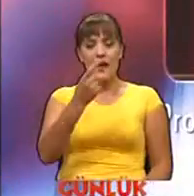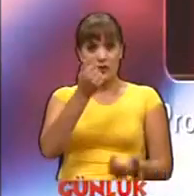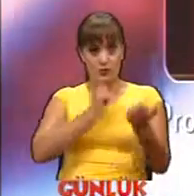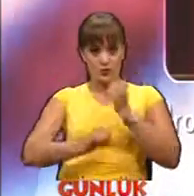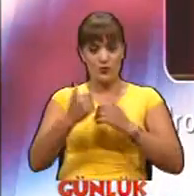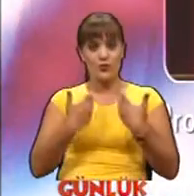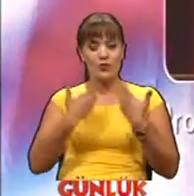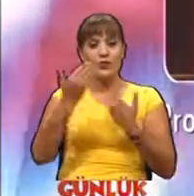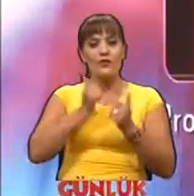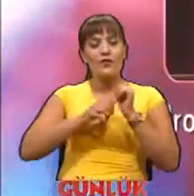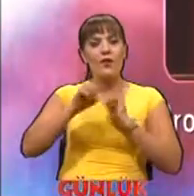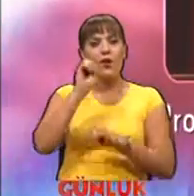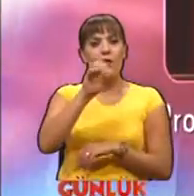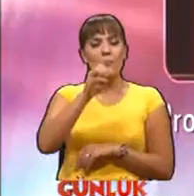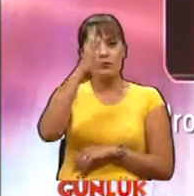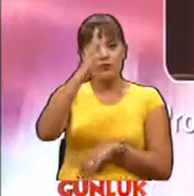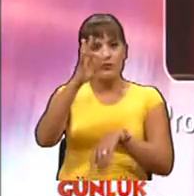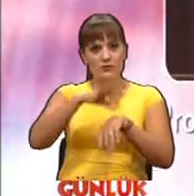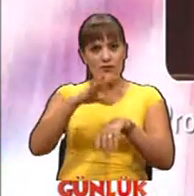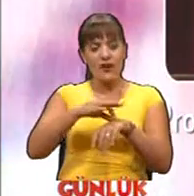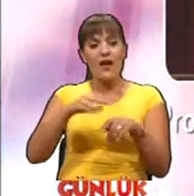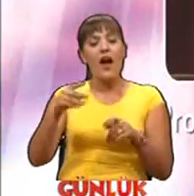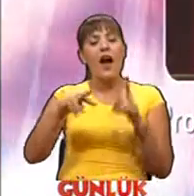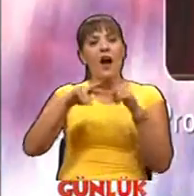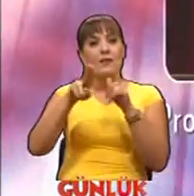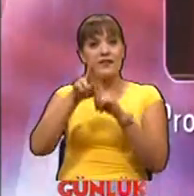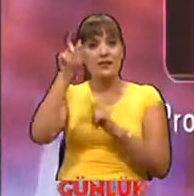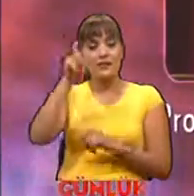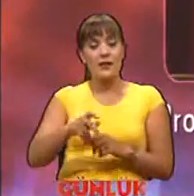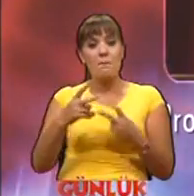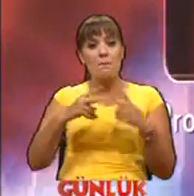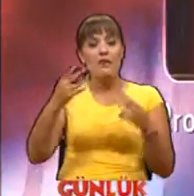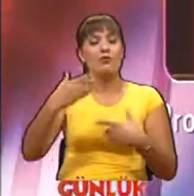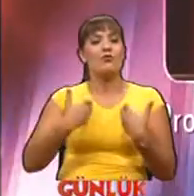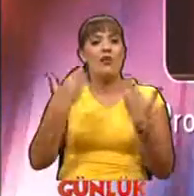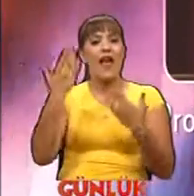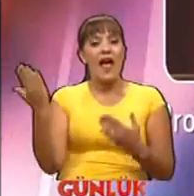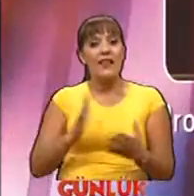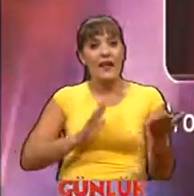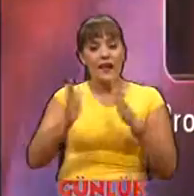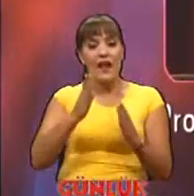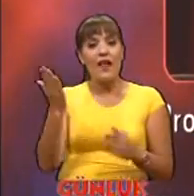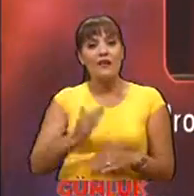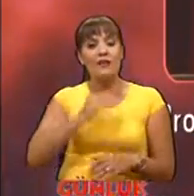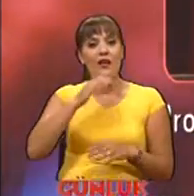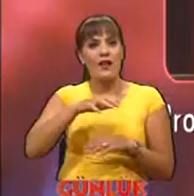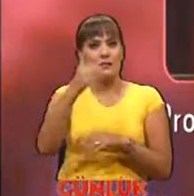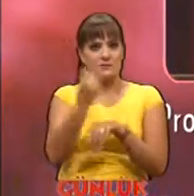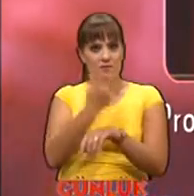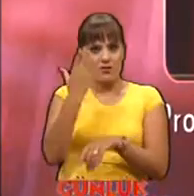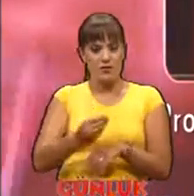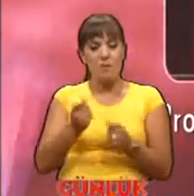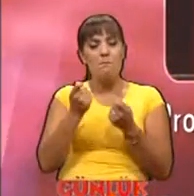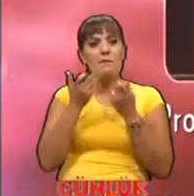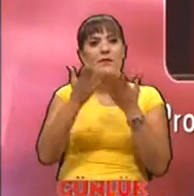Ankara Üniversitesi Hukuk Fakültesi öğretim üyesi Profesör Doktor Ahmet Kılıçoğlu'yla medeni hukukun en hareketli ve hararetli alanlarından biri